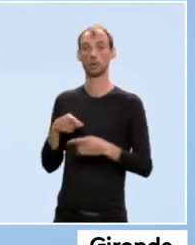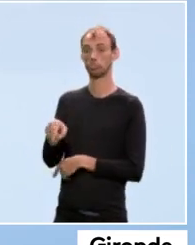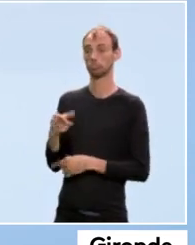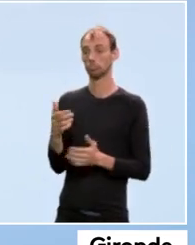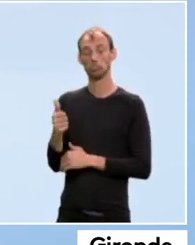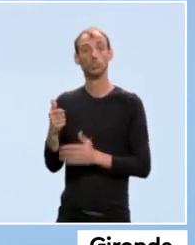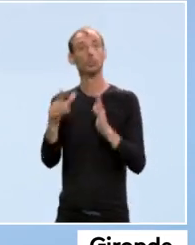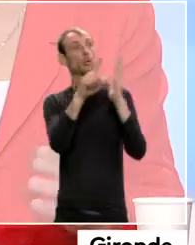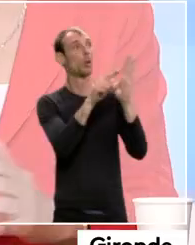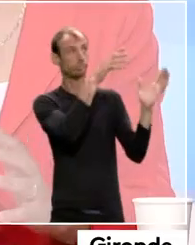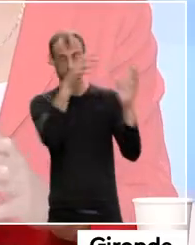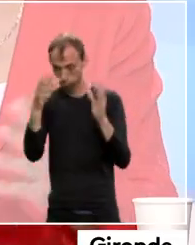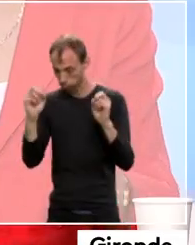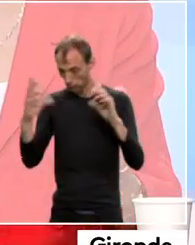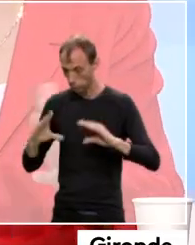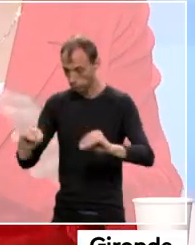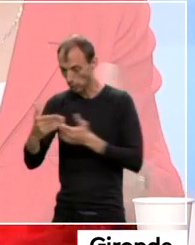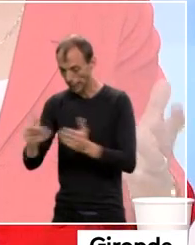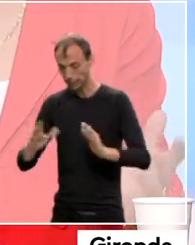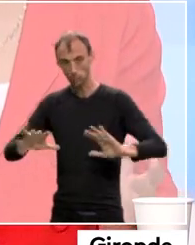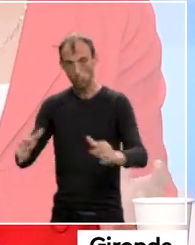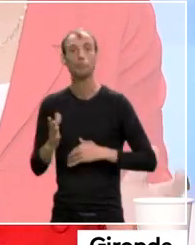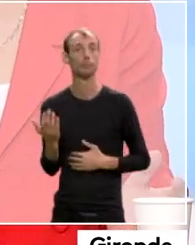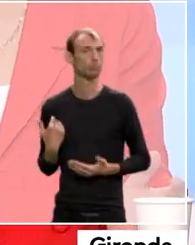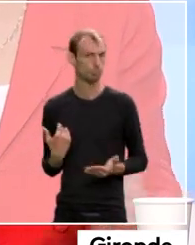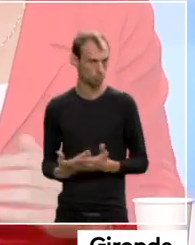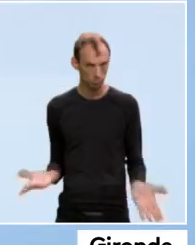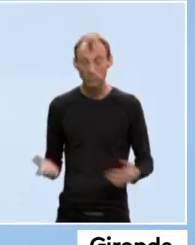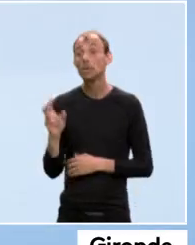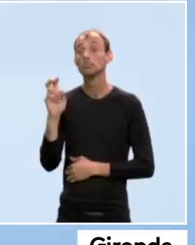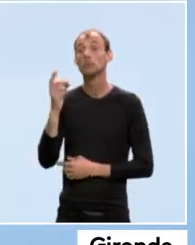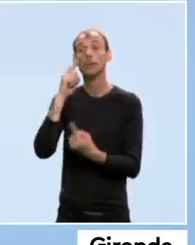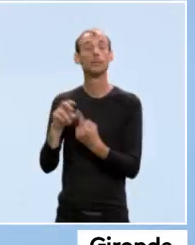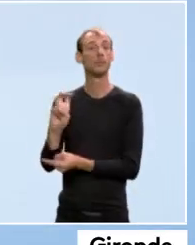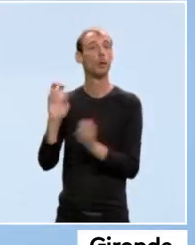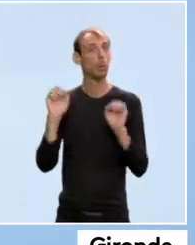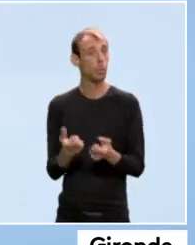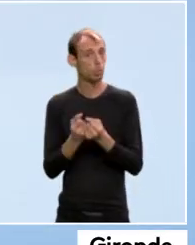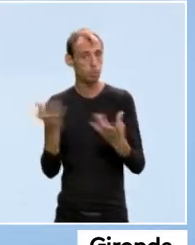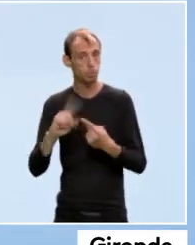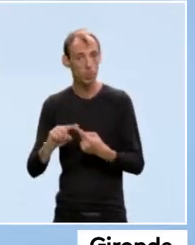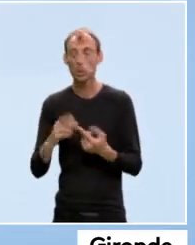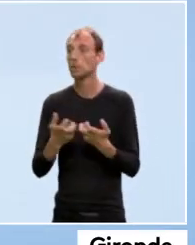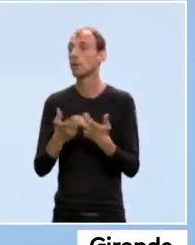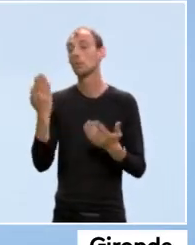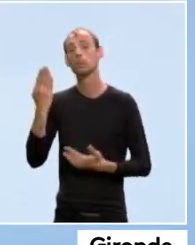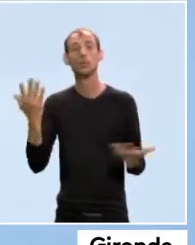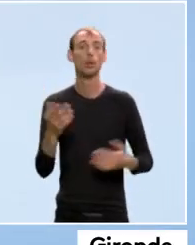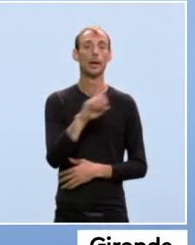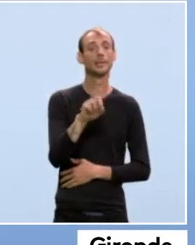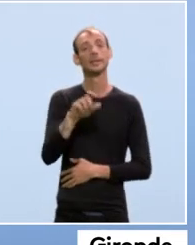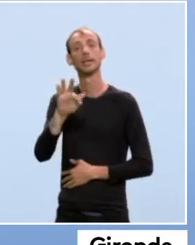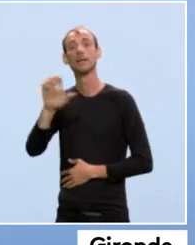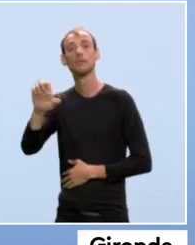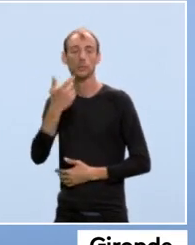donc sur l'environnement par exemple on peut avoir fixé un certain nombre de choses par exemple le fait qu'il faille une ZFE une zone affaiblissement